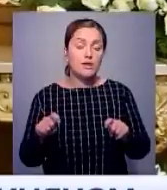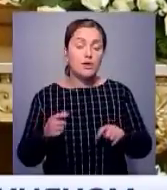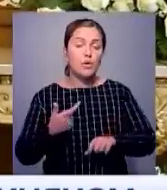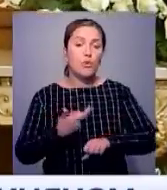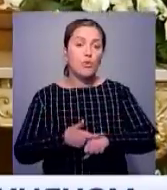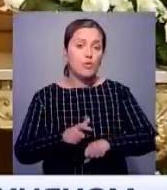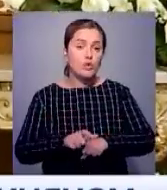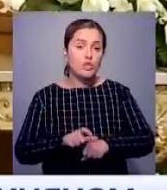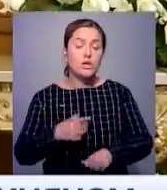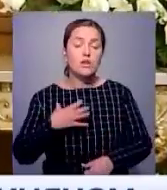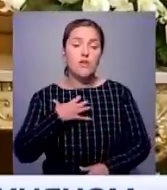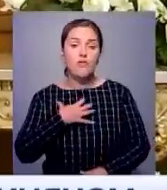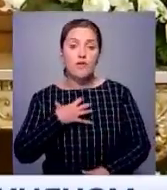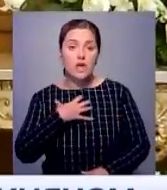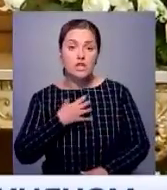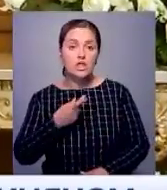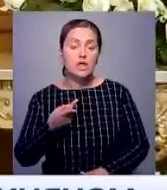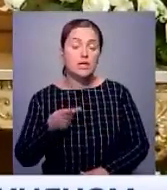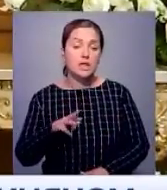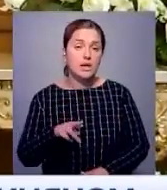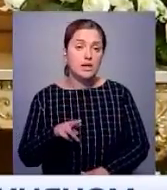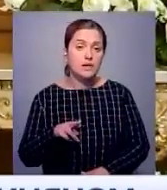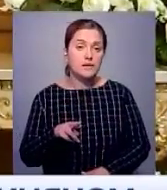очень, очень важно для